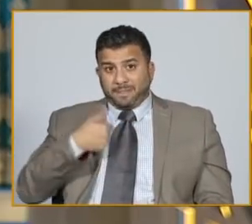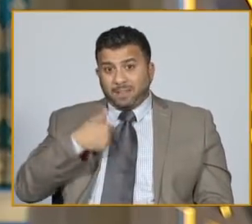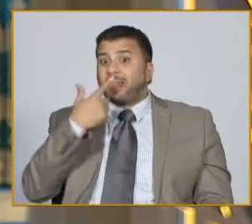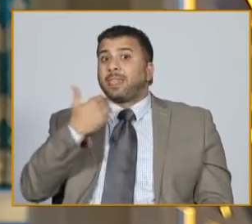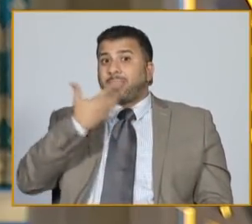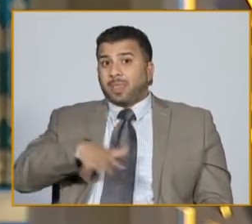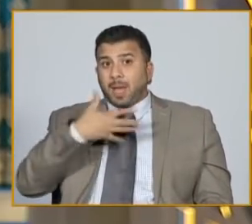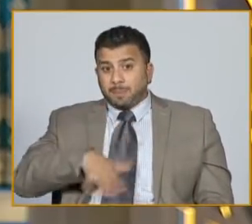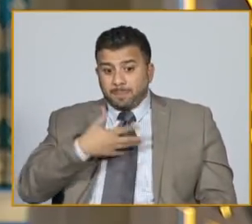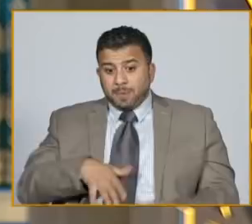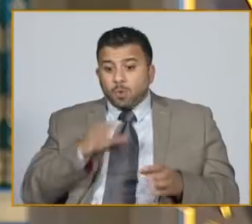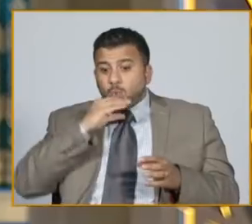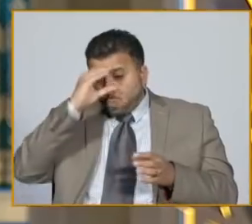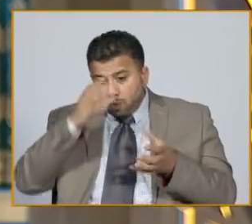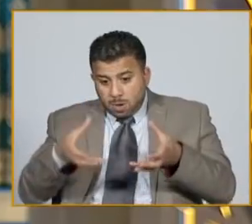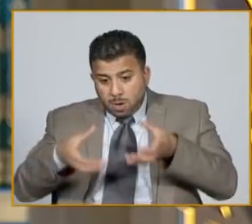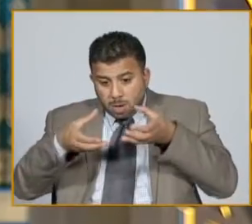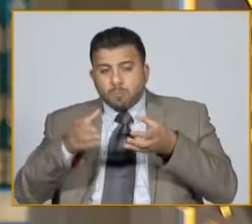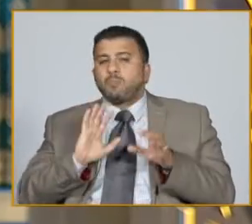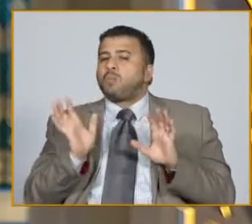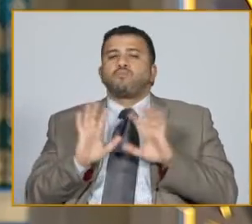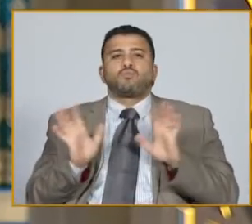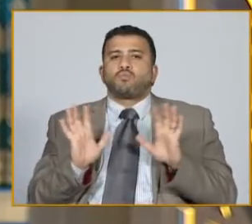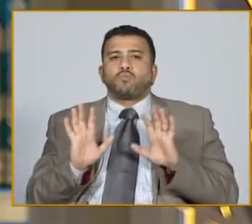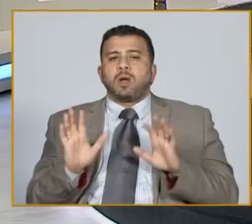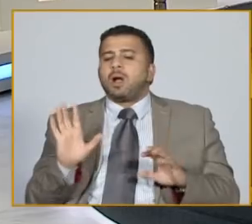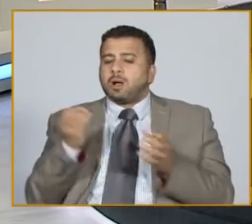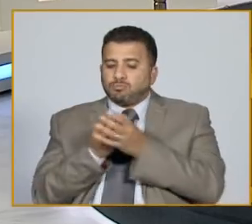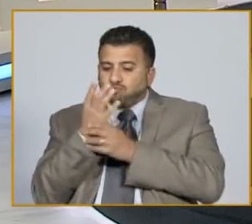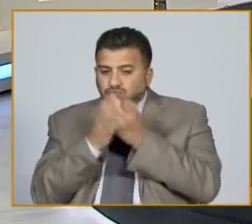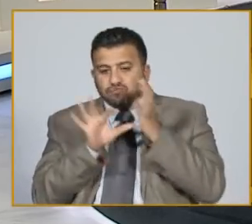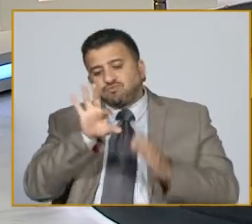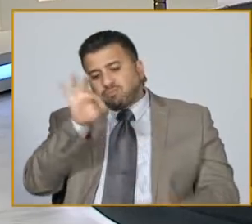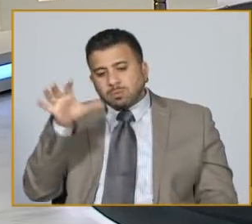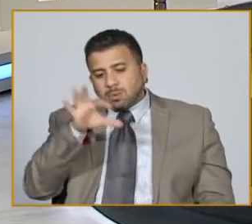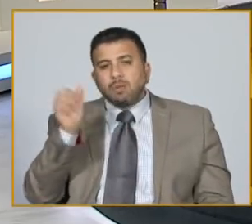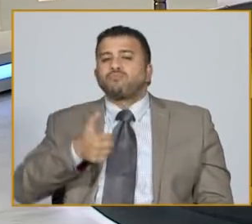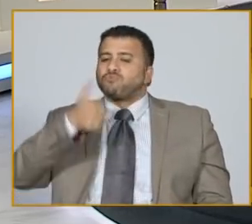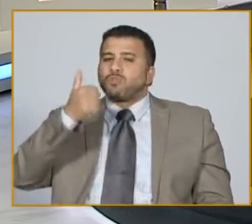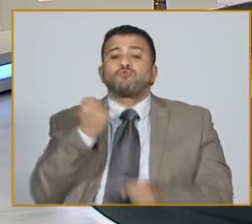قراءتها للقرآن إذا احتاجت، الأصل فيه الجواز بارك الله فيك.